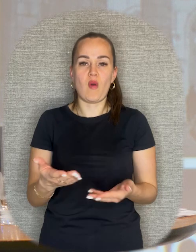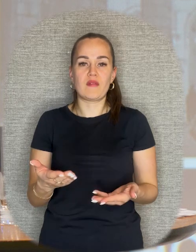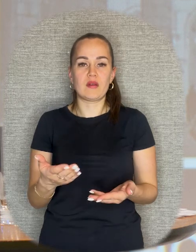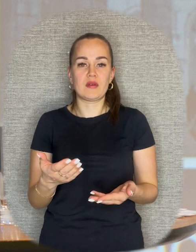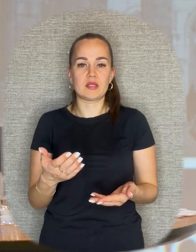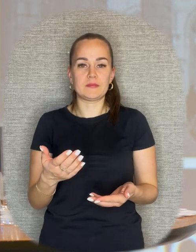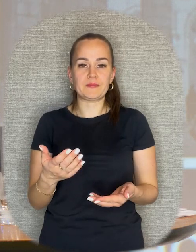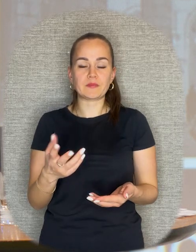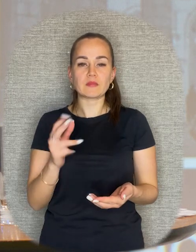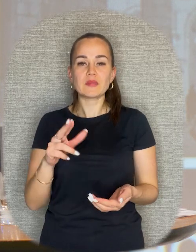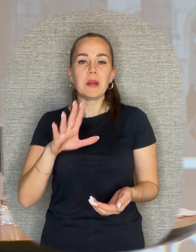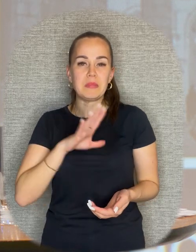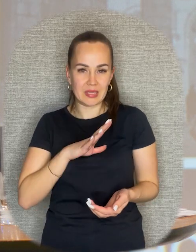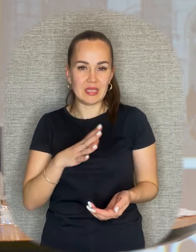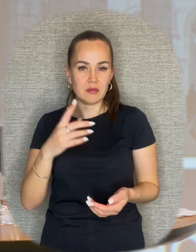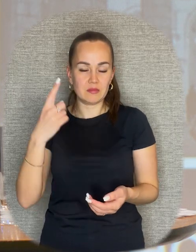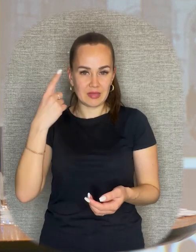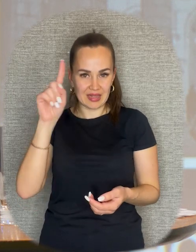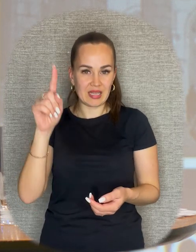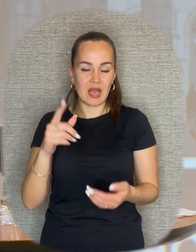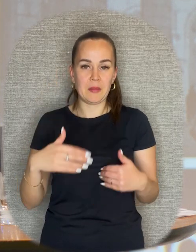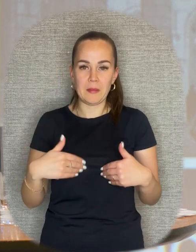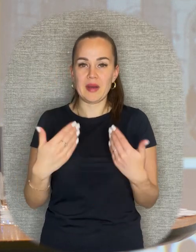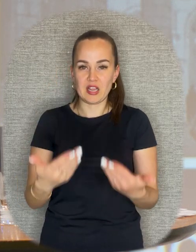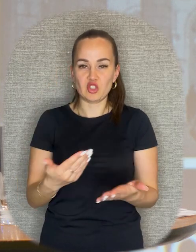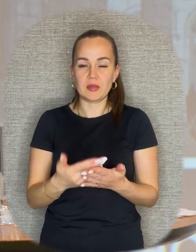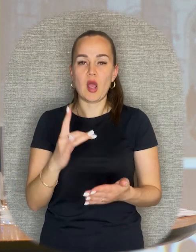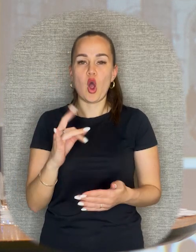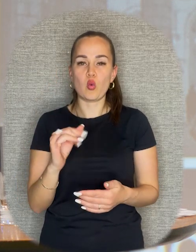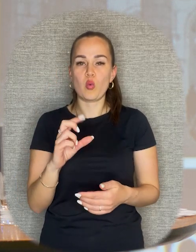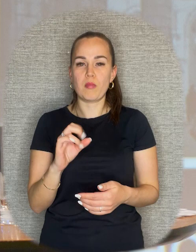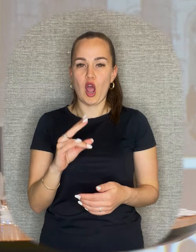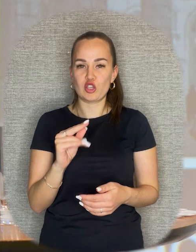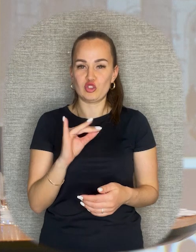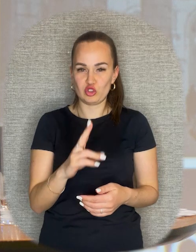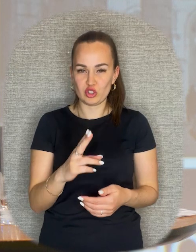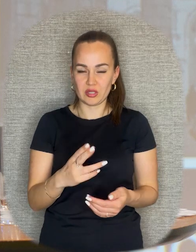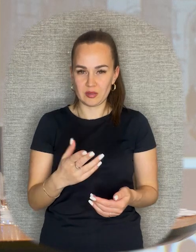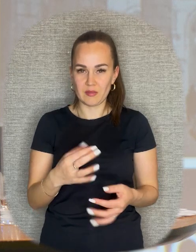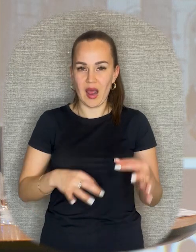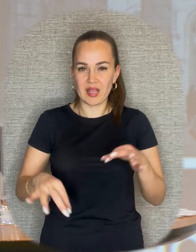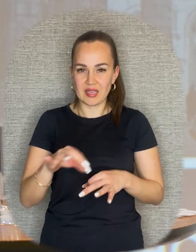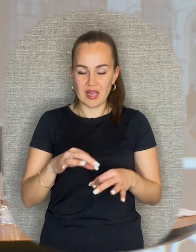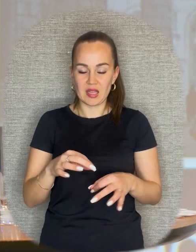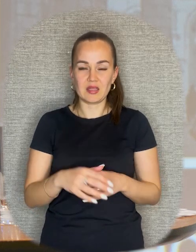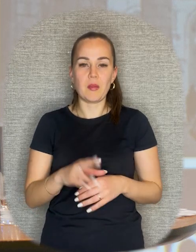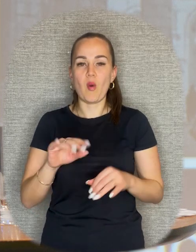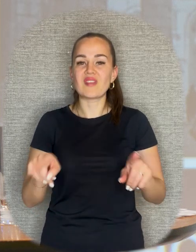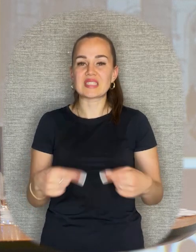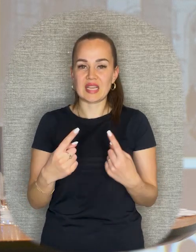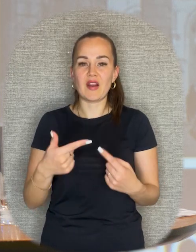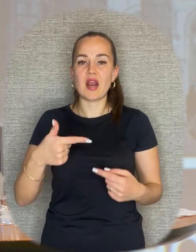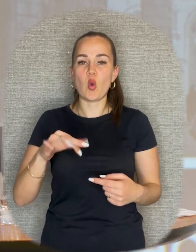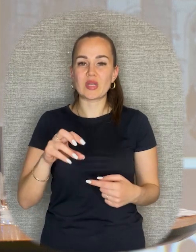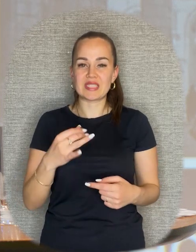восстановления реконструкции что делать вот реализовывать ретроспективные замыслы да как Пример например